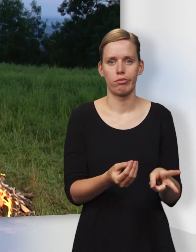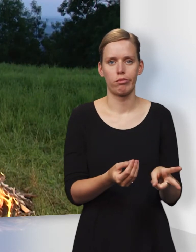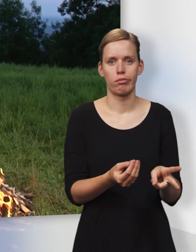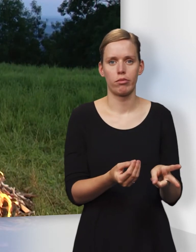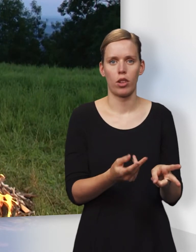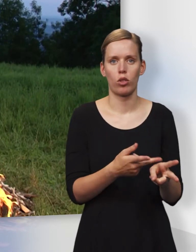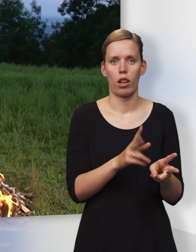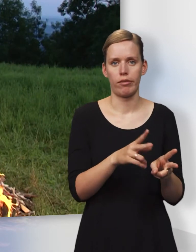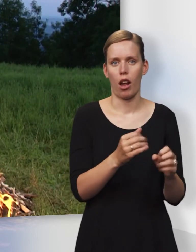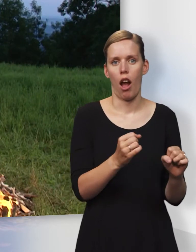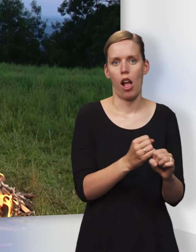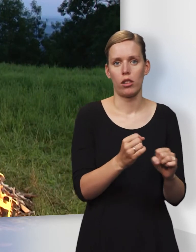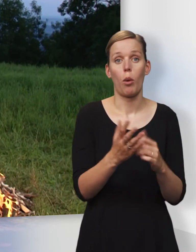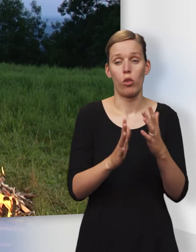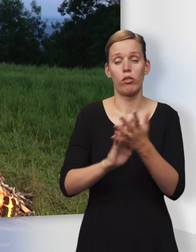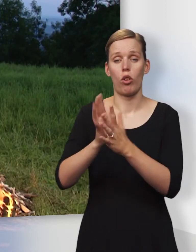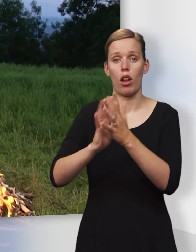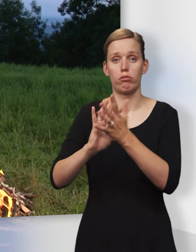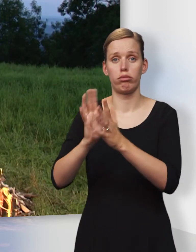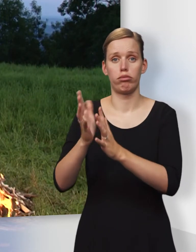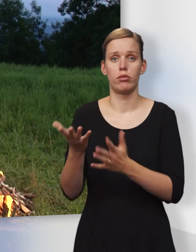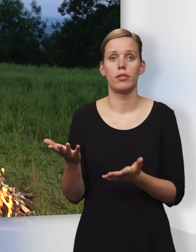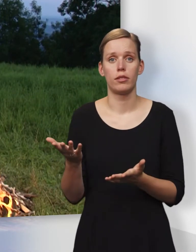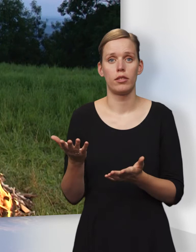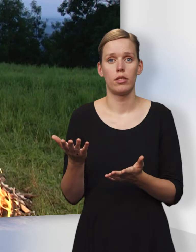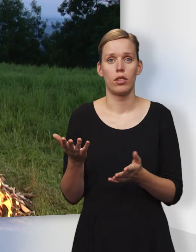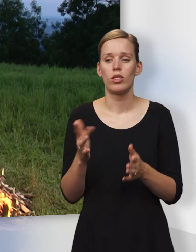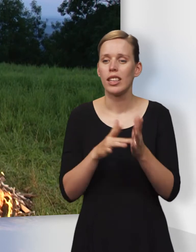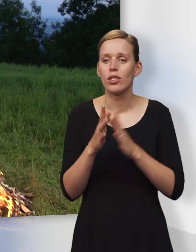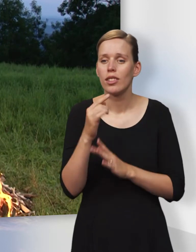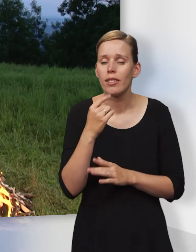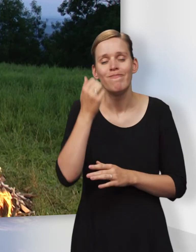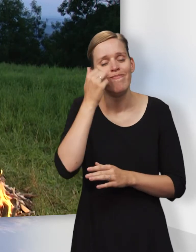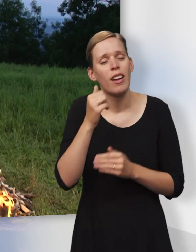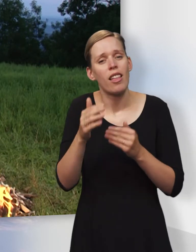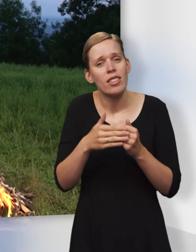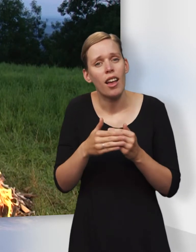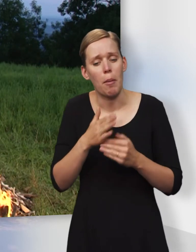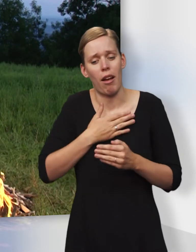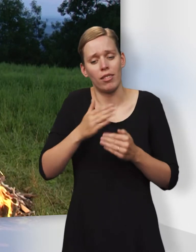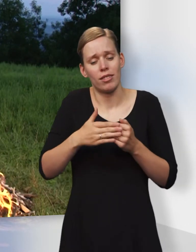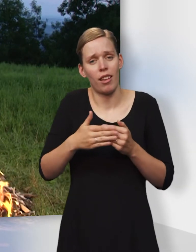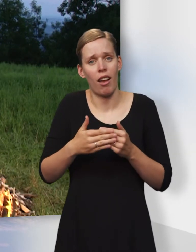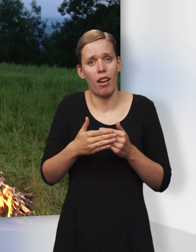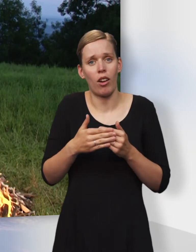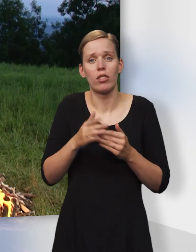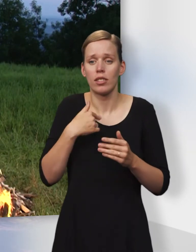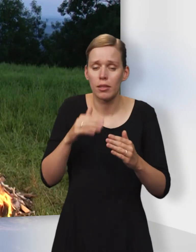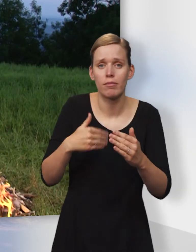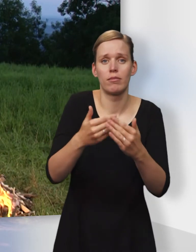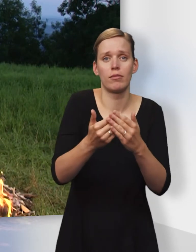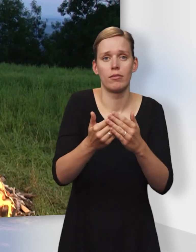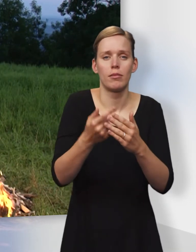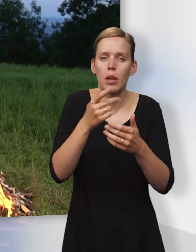schon längst erkaltet ist. Bleibt doch in meiner Nähe, sagt er, und ich bleib bei euch. Bleibt drin in